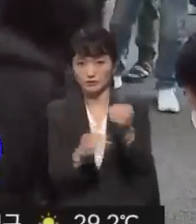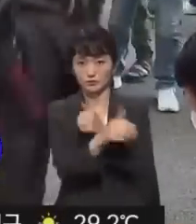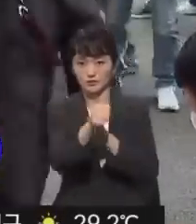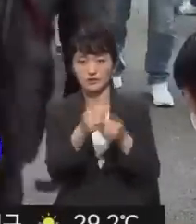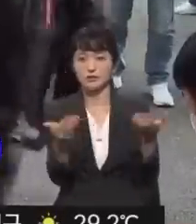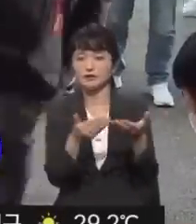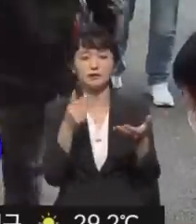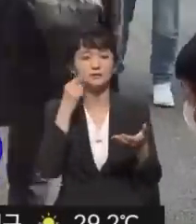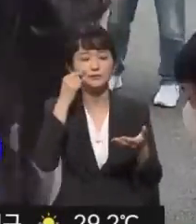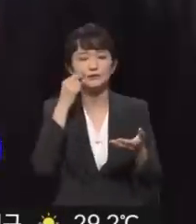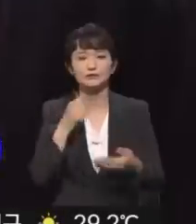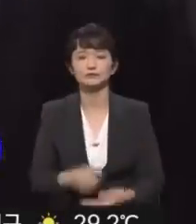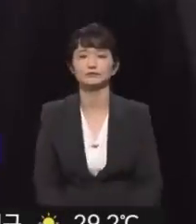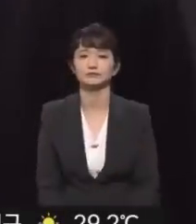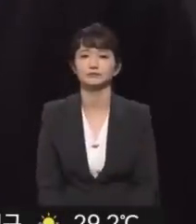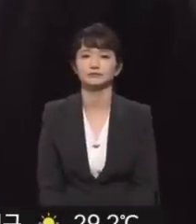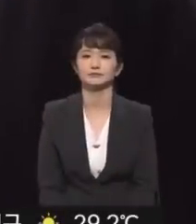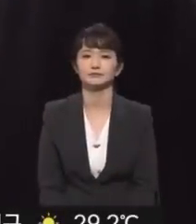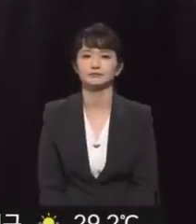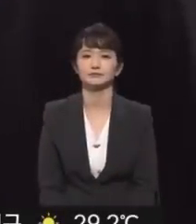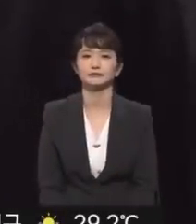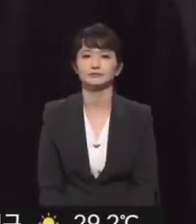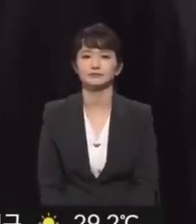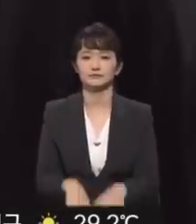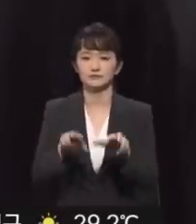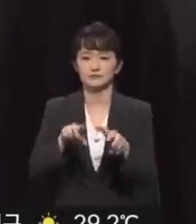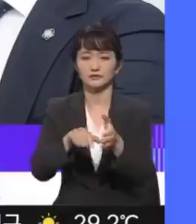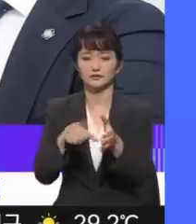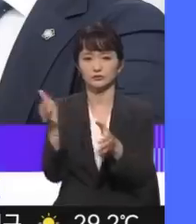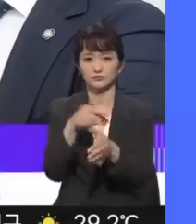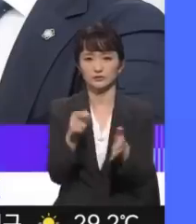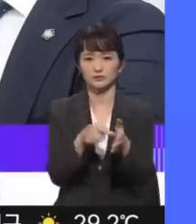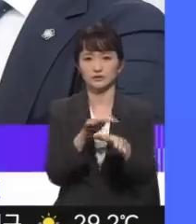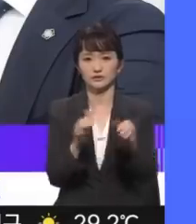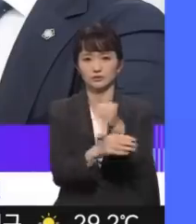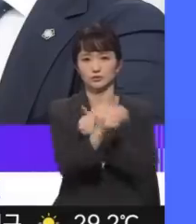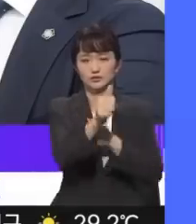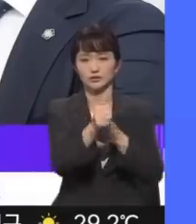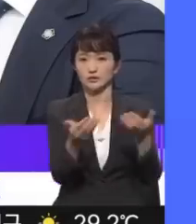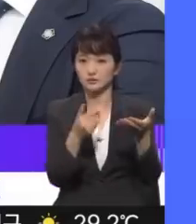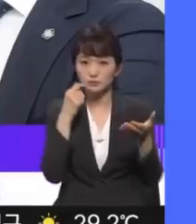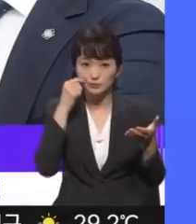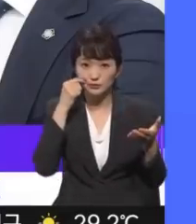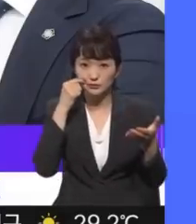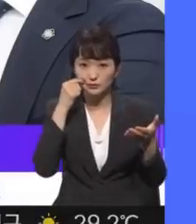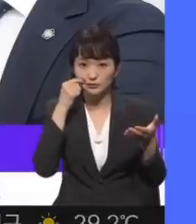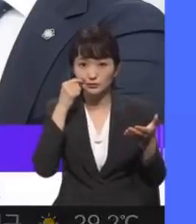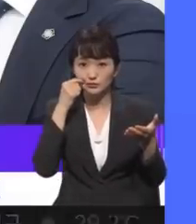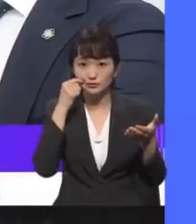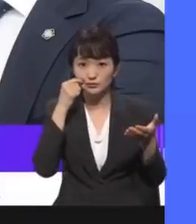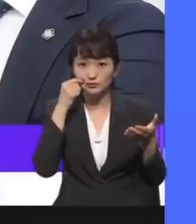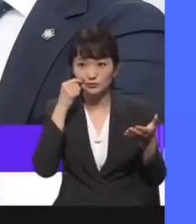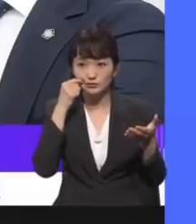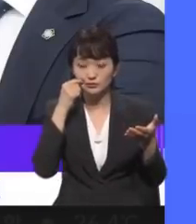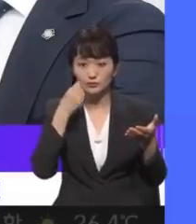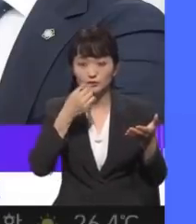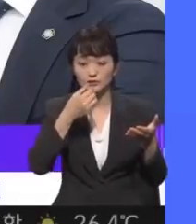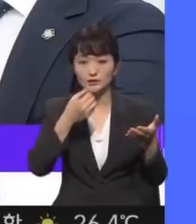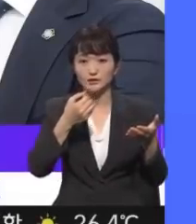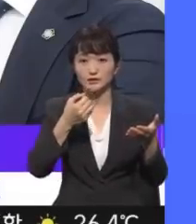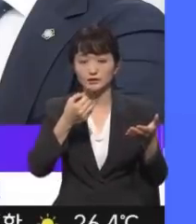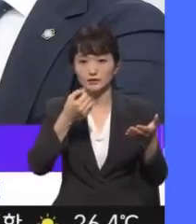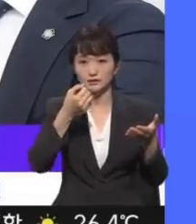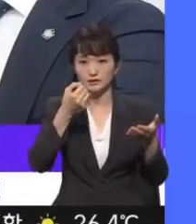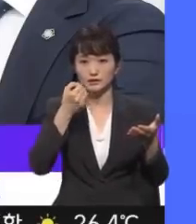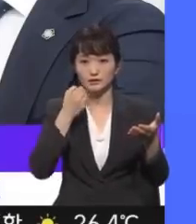수는 없습니다 어 이 시간부터 비대위원장의 일을 할 수 없지만 일단 효력 정지 기 때문에 본안 소송 결과가